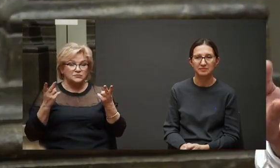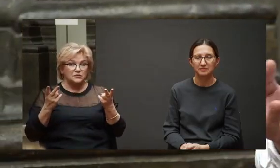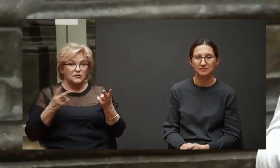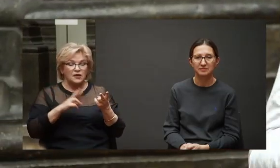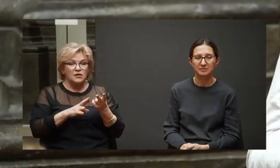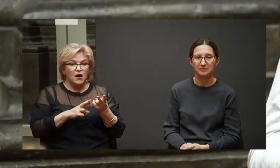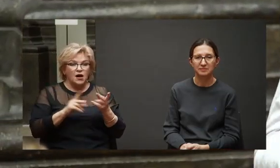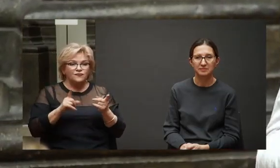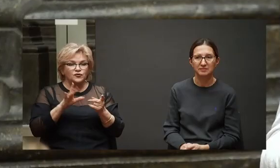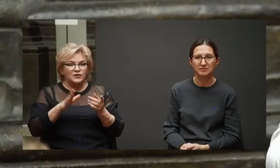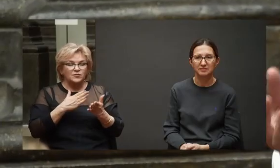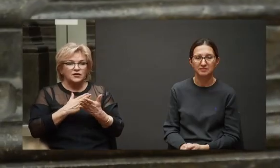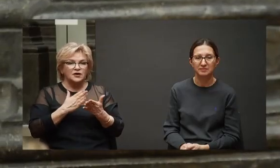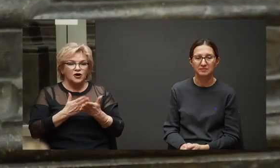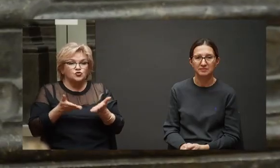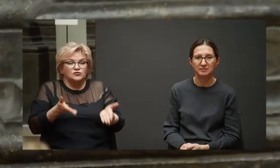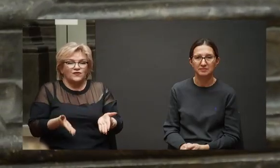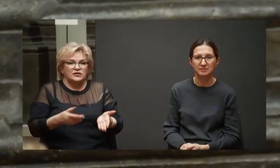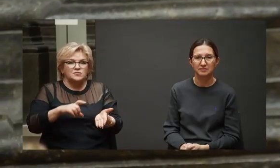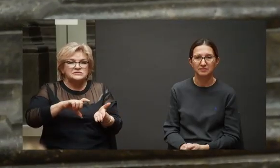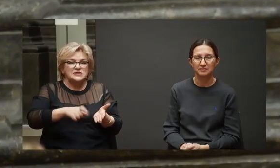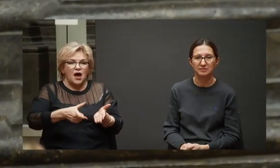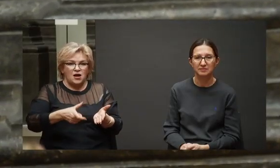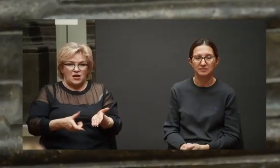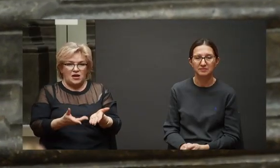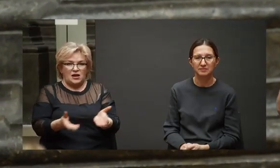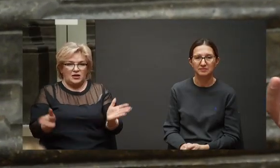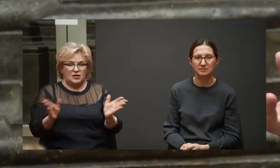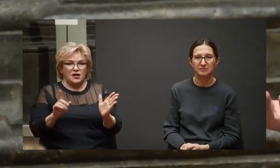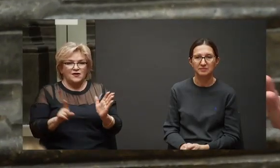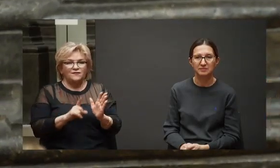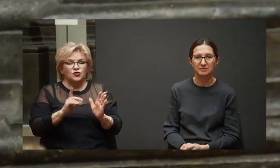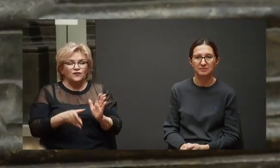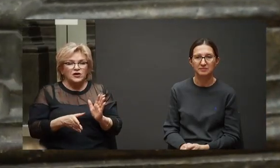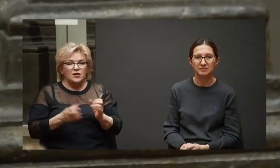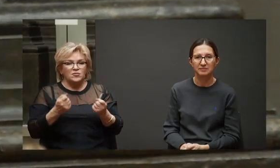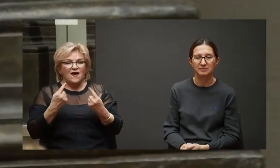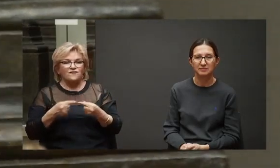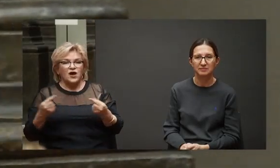Я как бы все время нахожусь в этом зале и все время в разных пространствах.